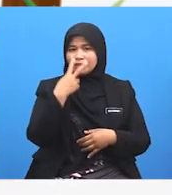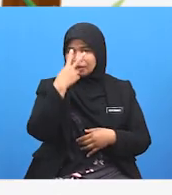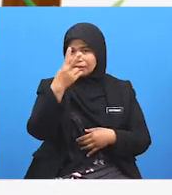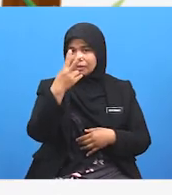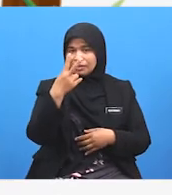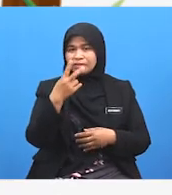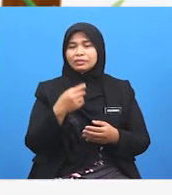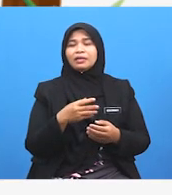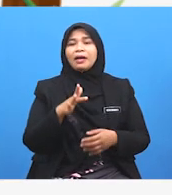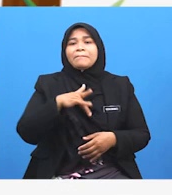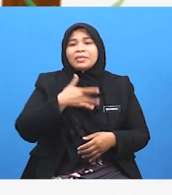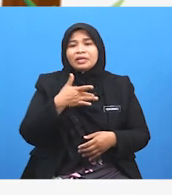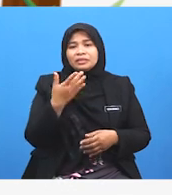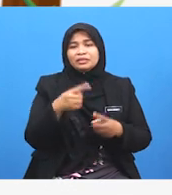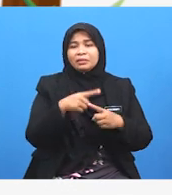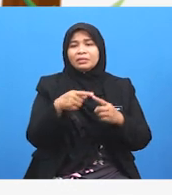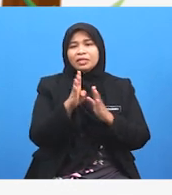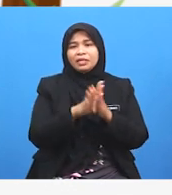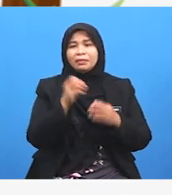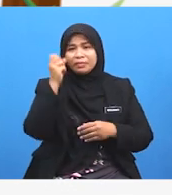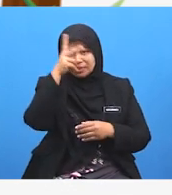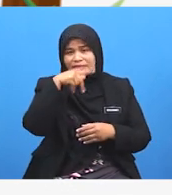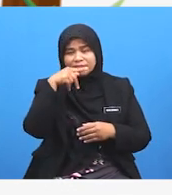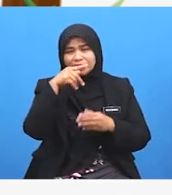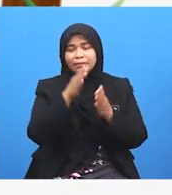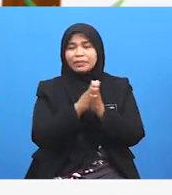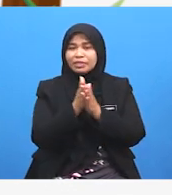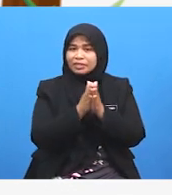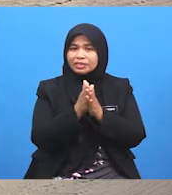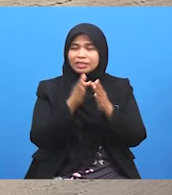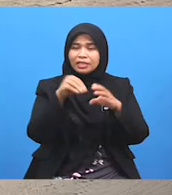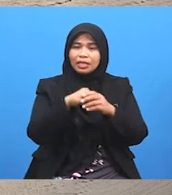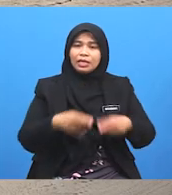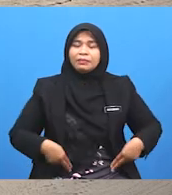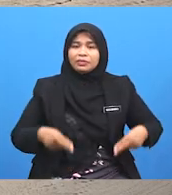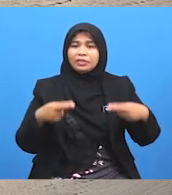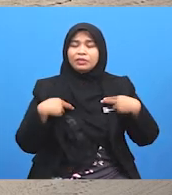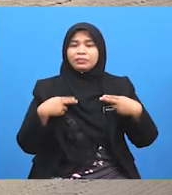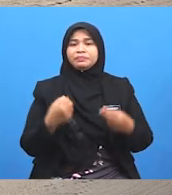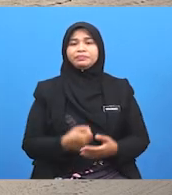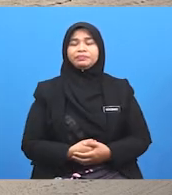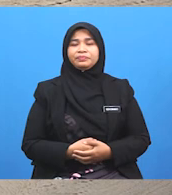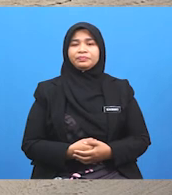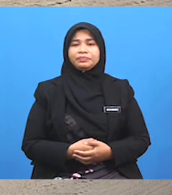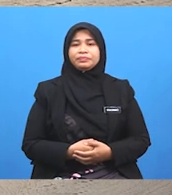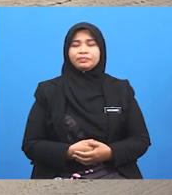lihat tentang perasaan apabila bersikap rajin dalam kehidupan seharian